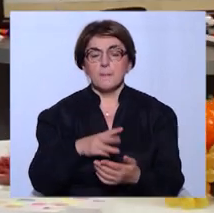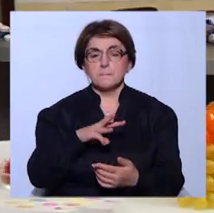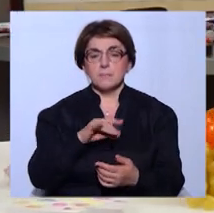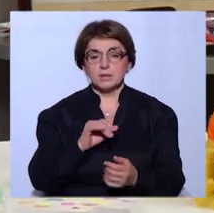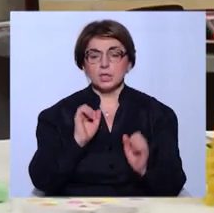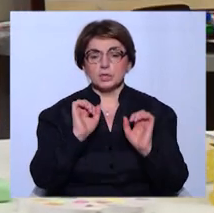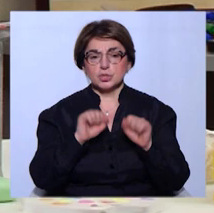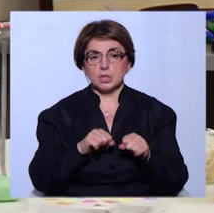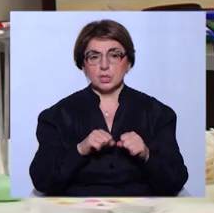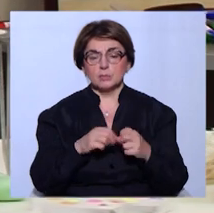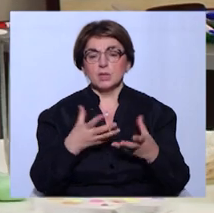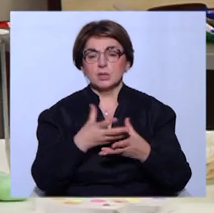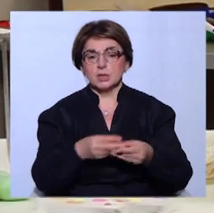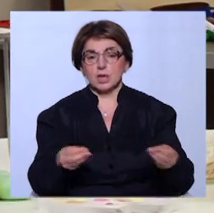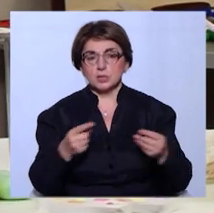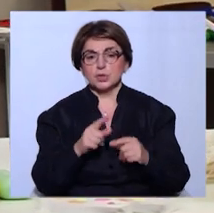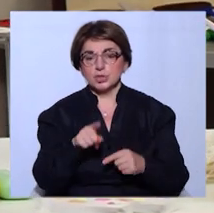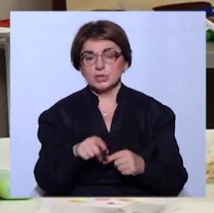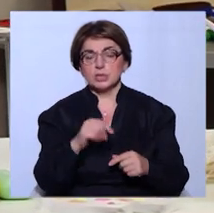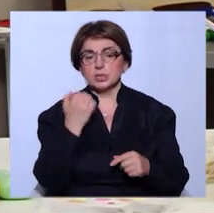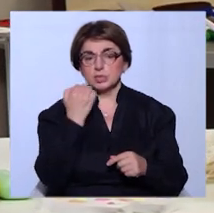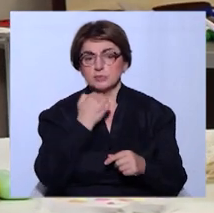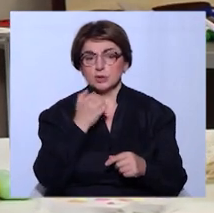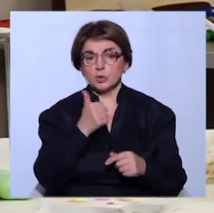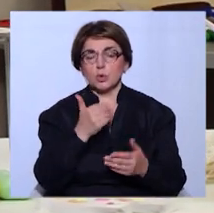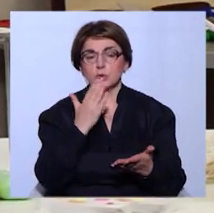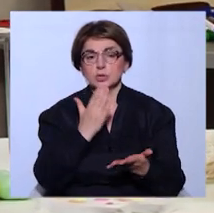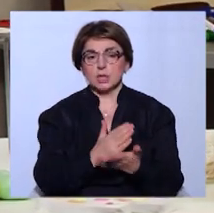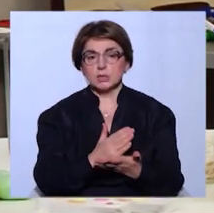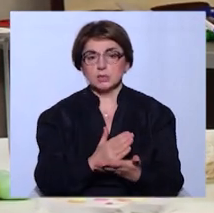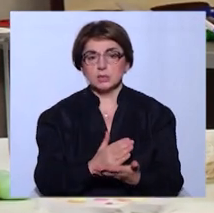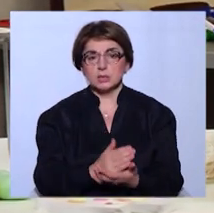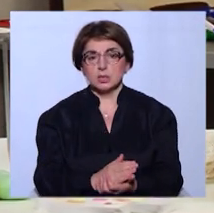მეთანი შეიძლება დაიშალოს ისეთ ნივთიერებებად,